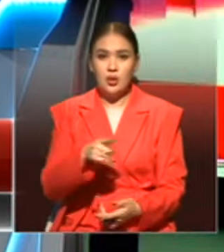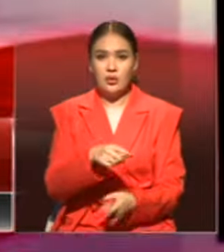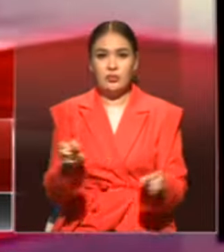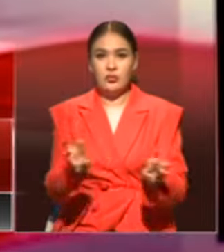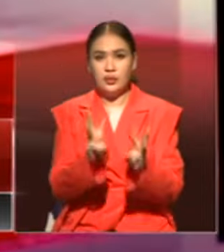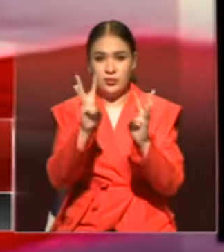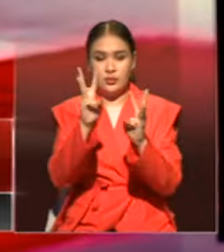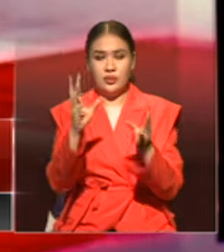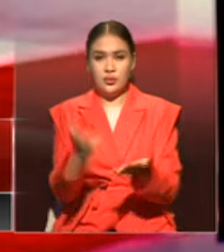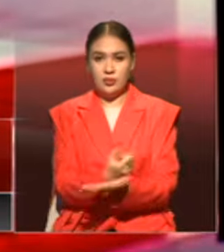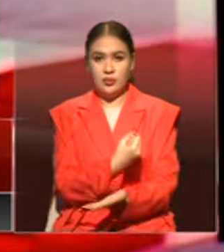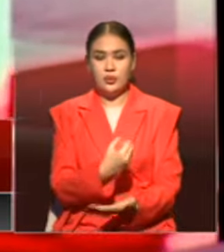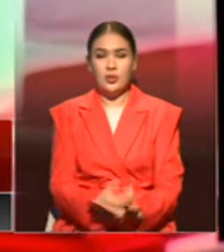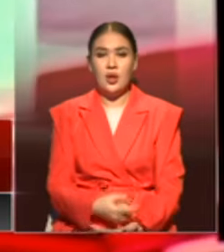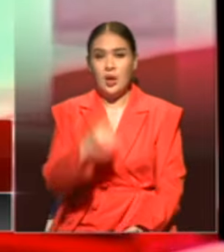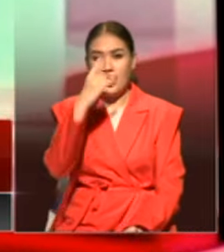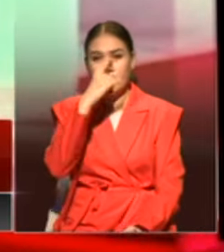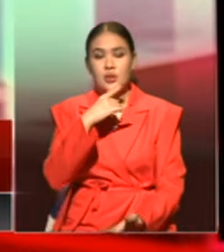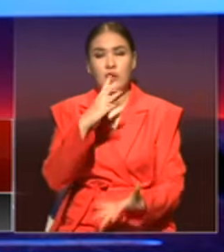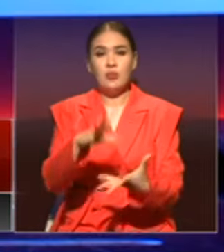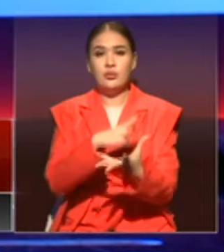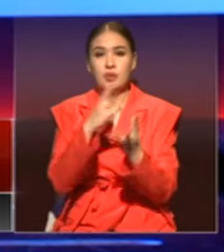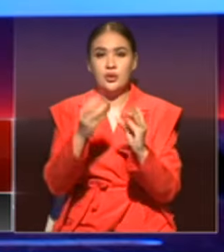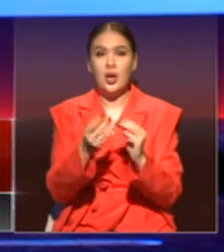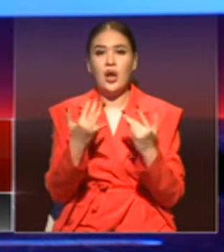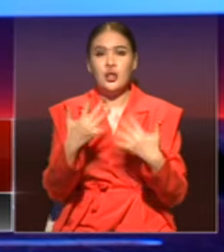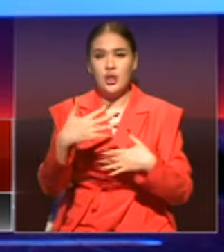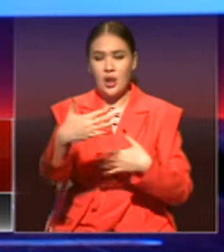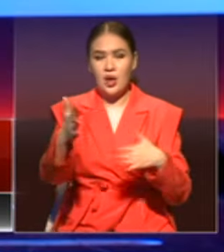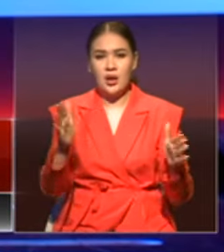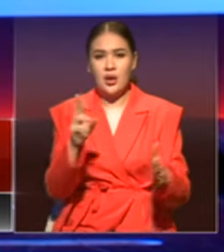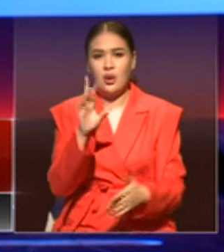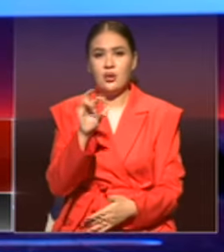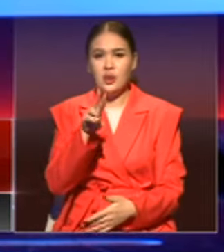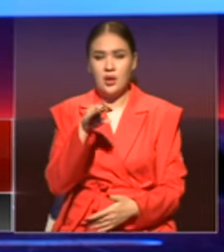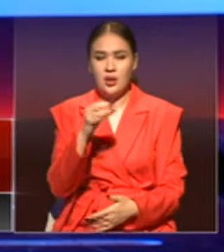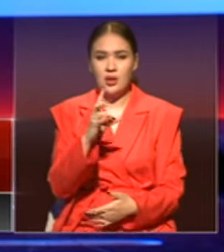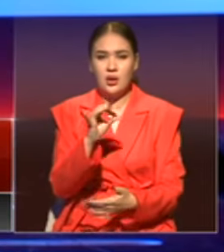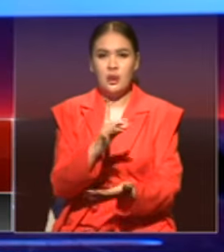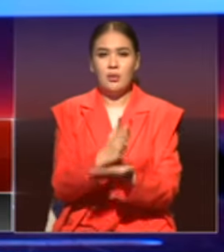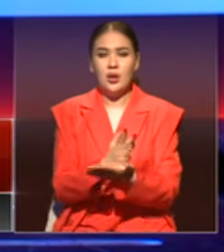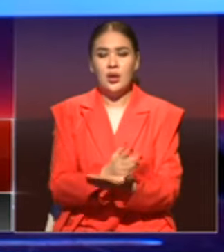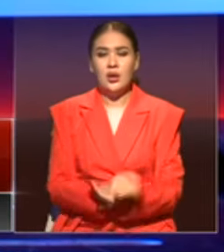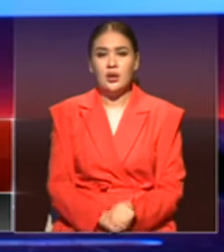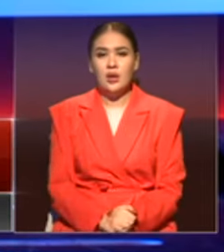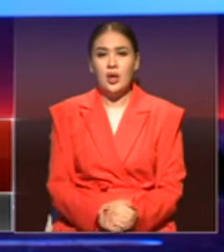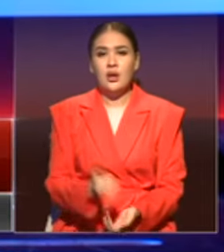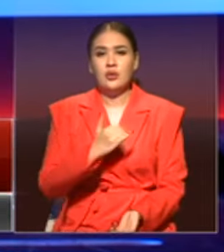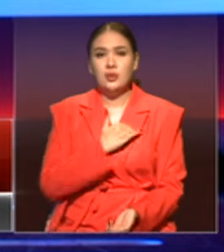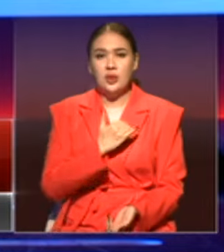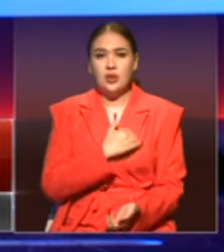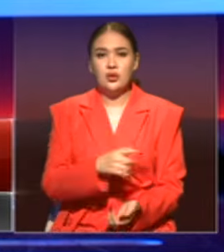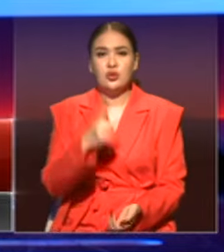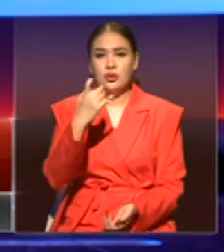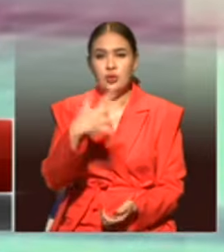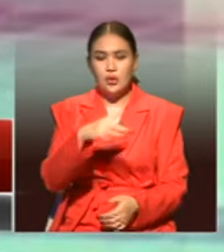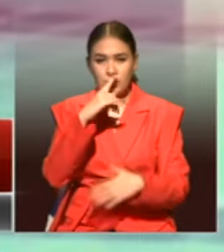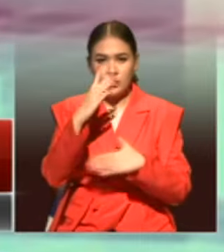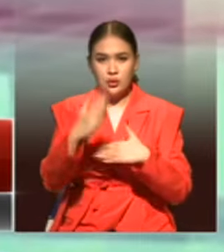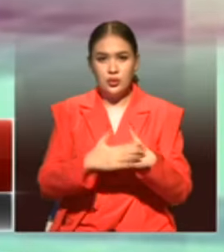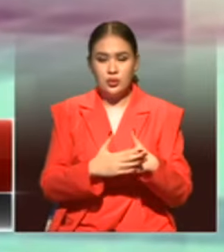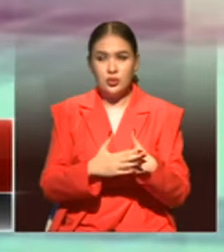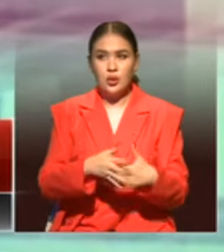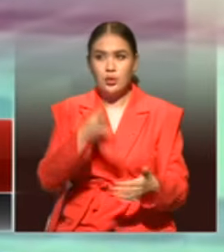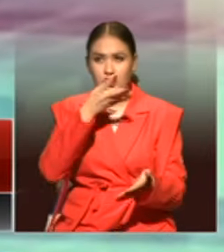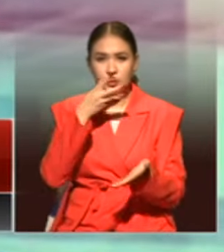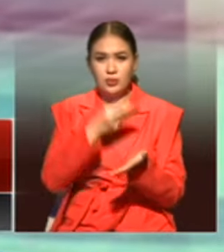өртеніп жатады. Сізде Қазақстан бойынша қанша контейнер бар? Біз қазір Sparkle деген компания, біз 150-ге жуық